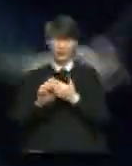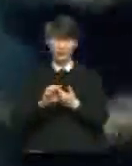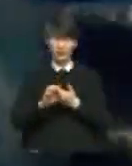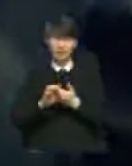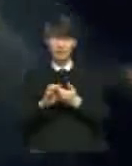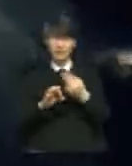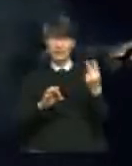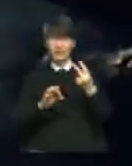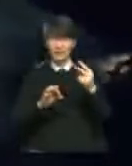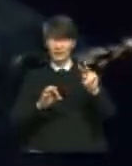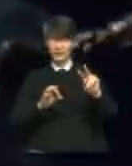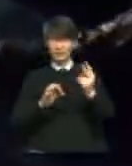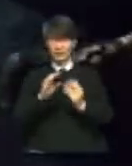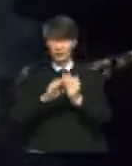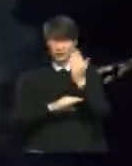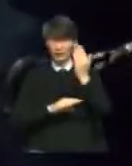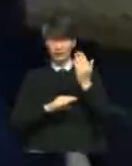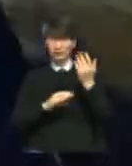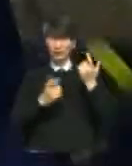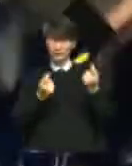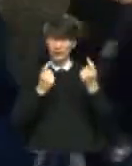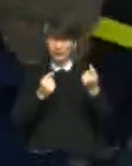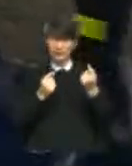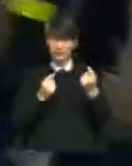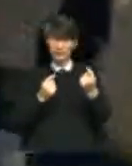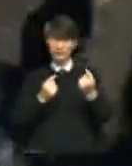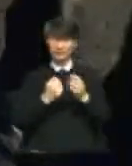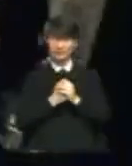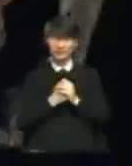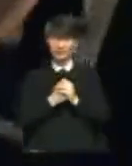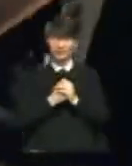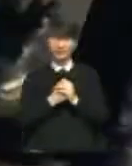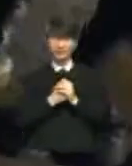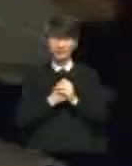머지않아 200건을 돌파하는 것도 시간 문제라는 관측이 나옵니다.